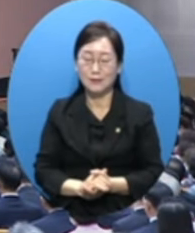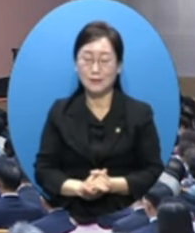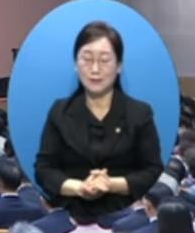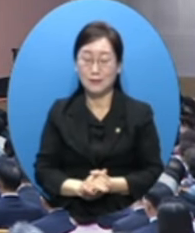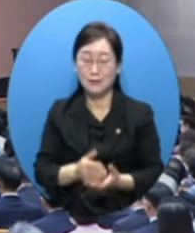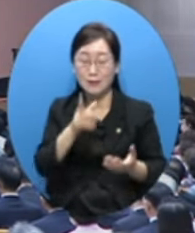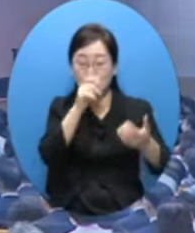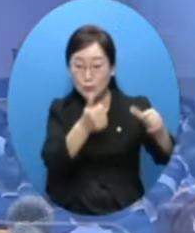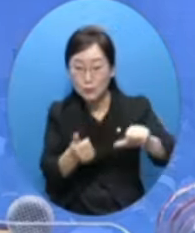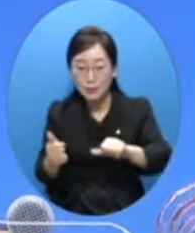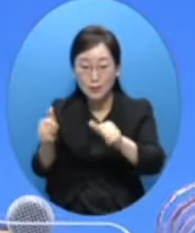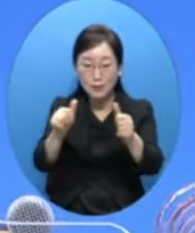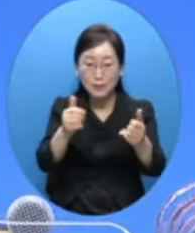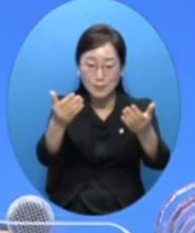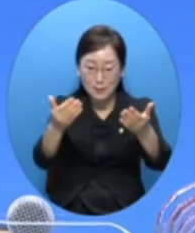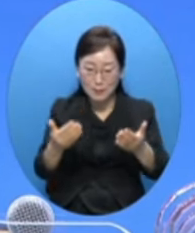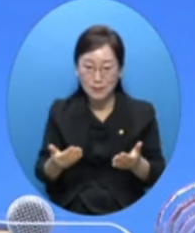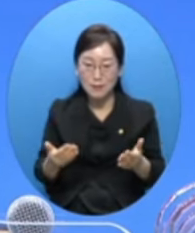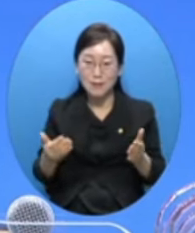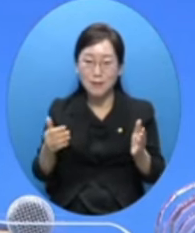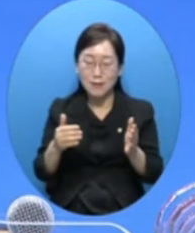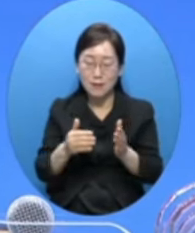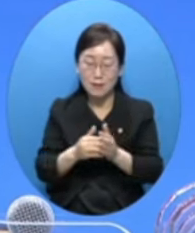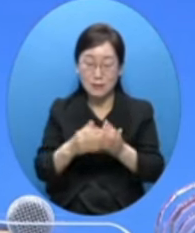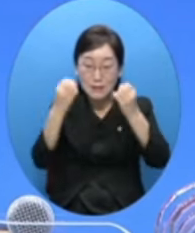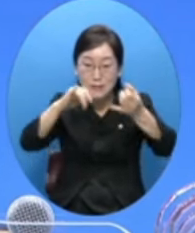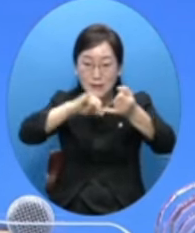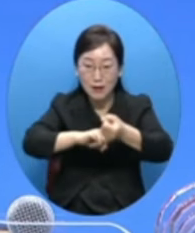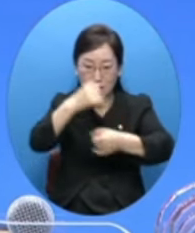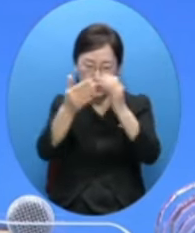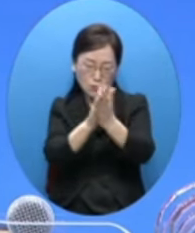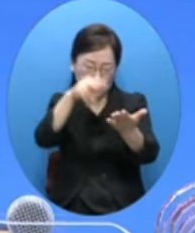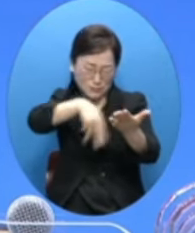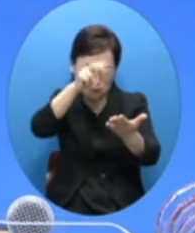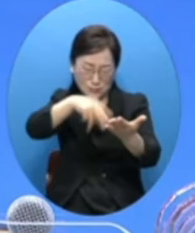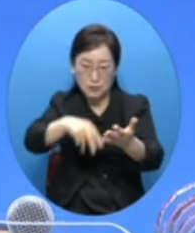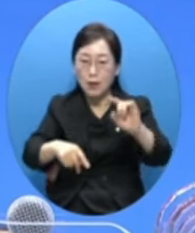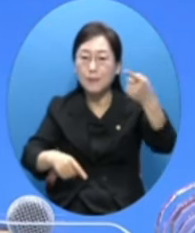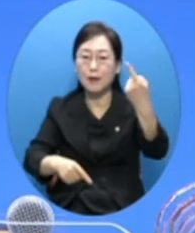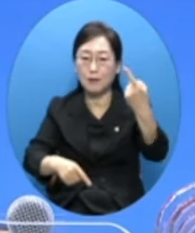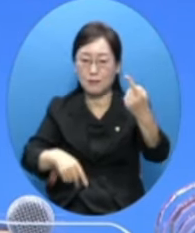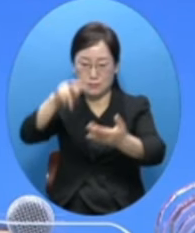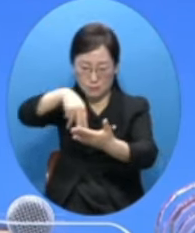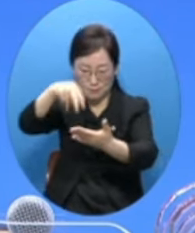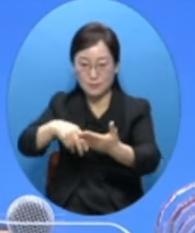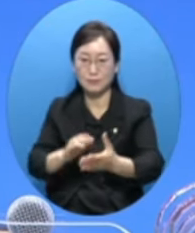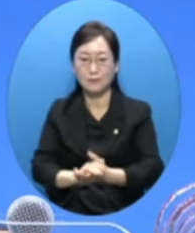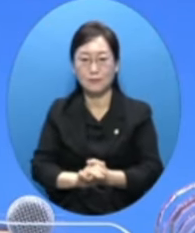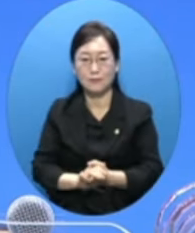세례를 받을 때까지 신약성경을 100독을 했답니다. 100독.